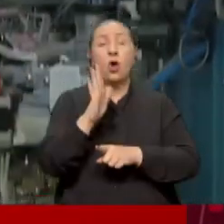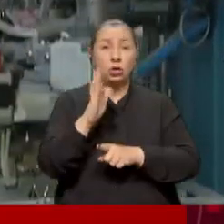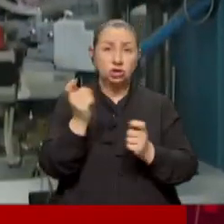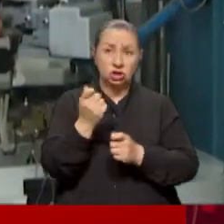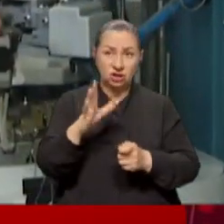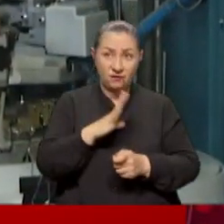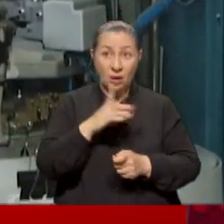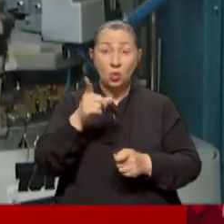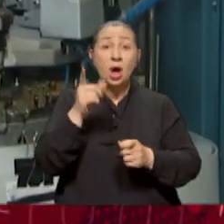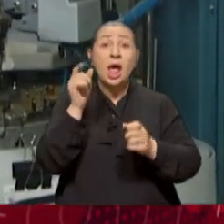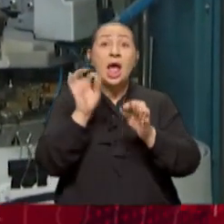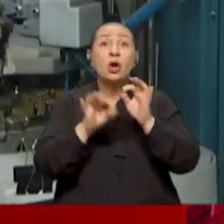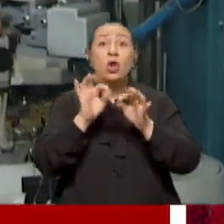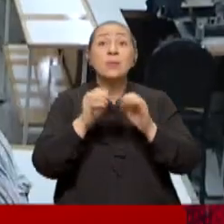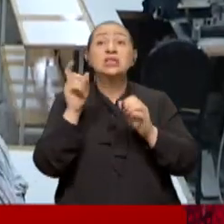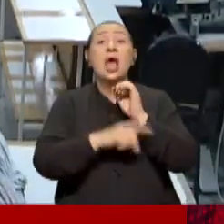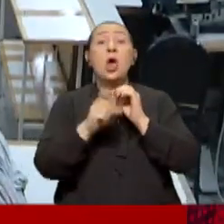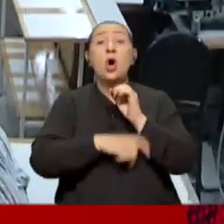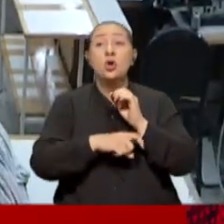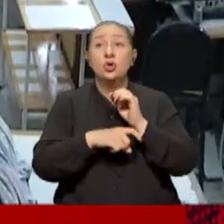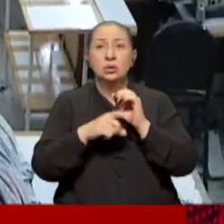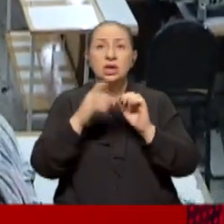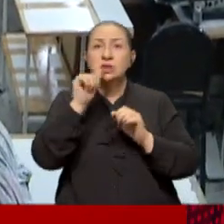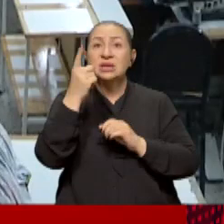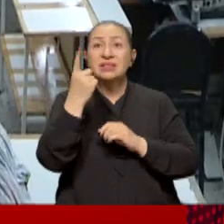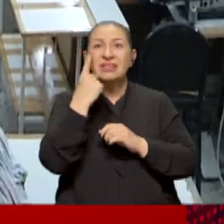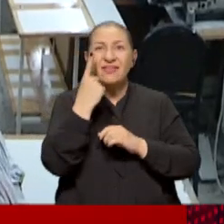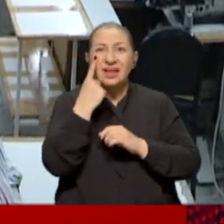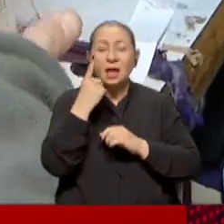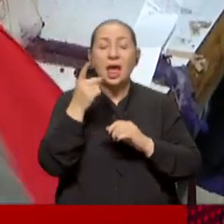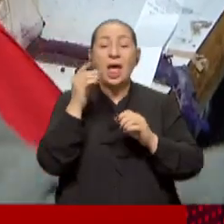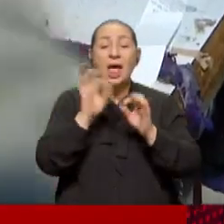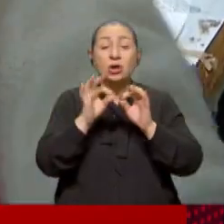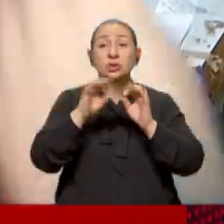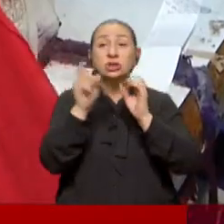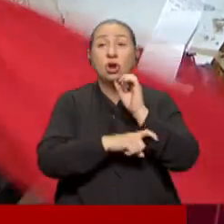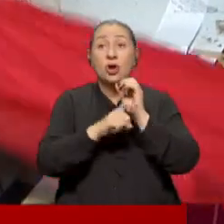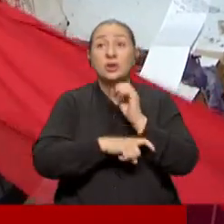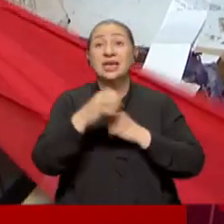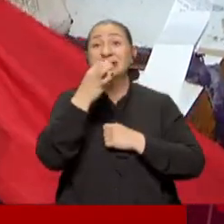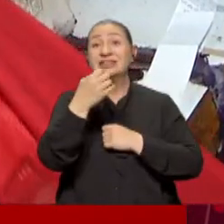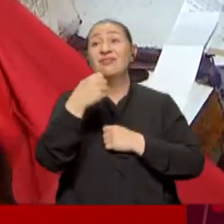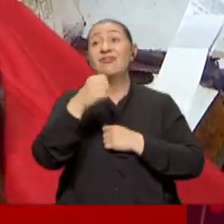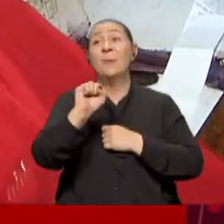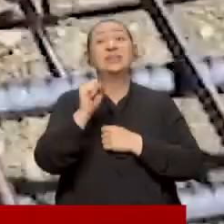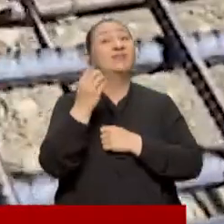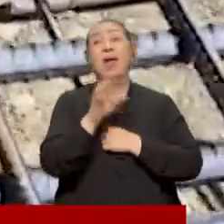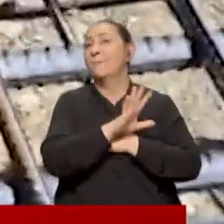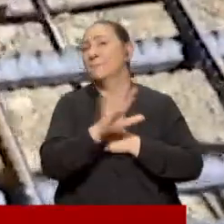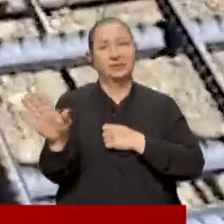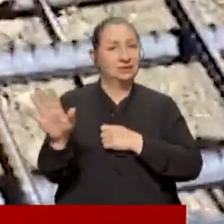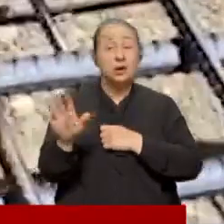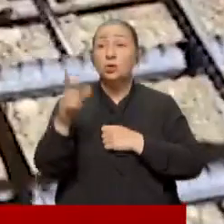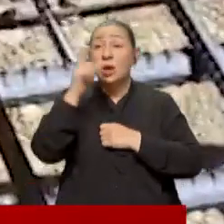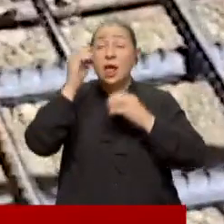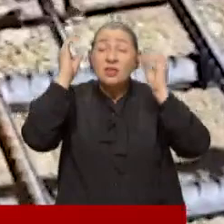Bu bir ekonomik terördür, kayıt dışılık. Hiçbir devlet ekonomik terör yapılmasına izin vermez, veremez. Türkiye'de